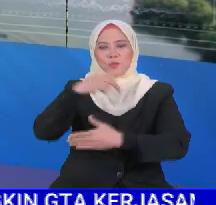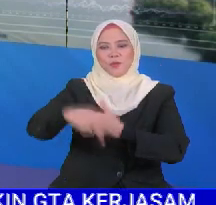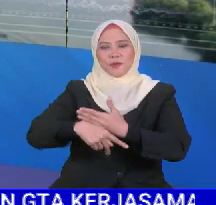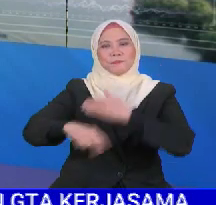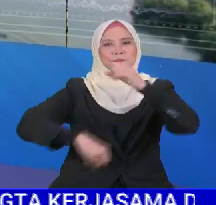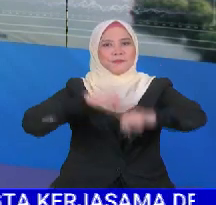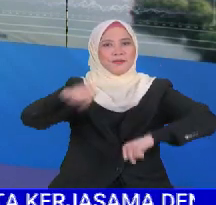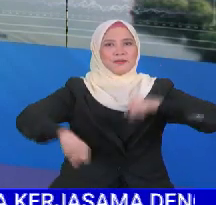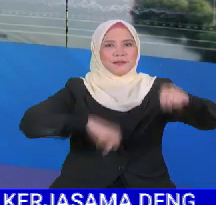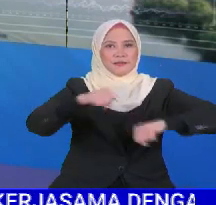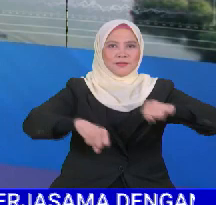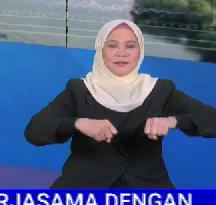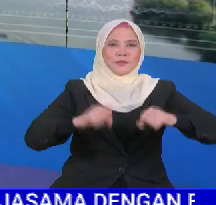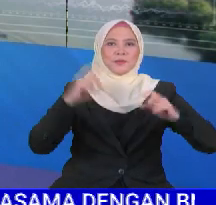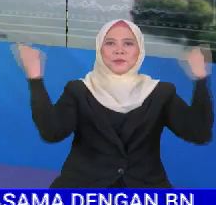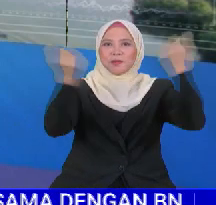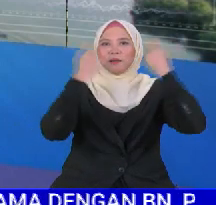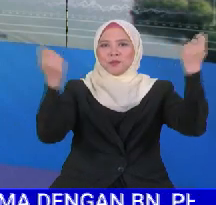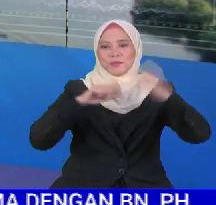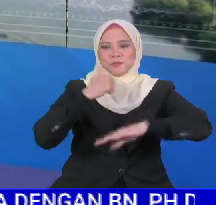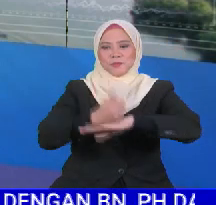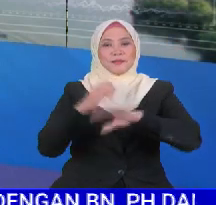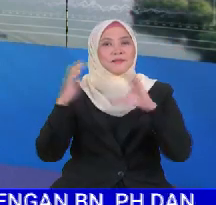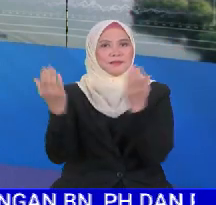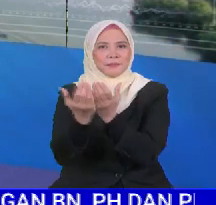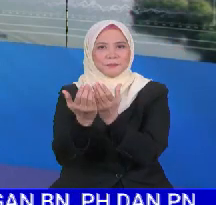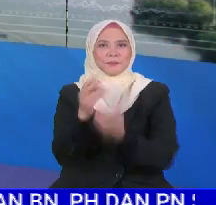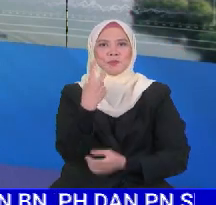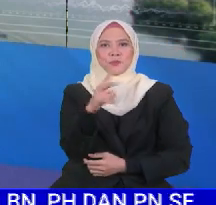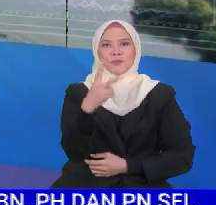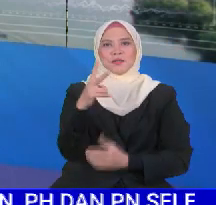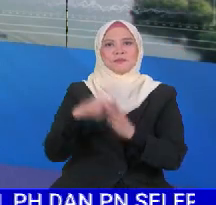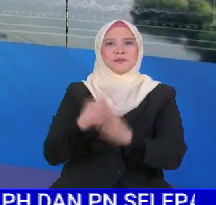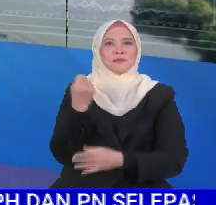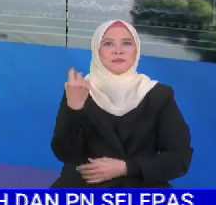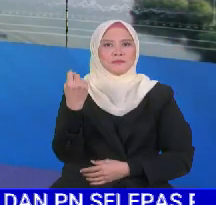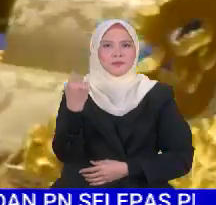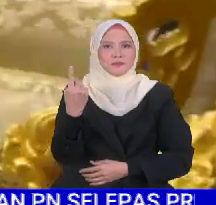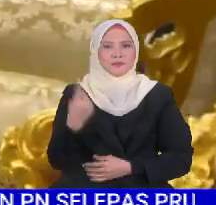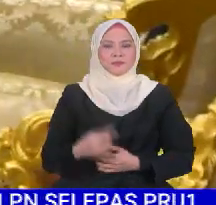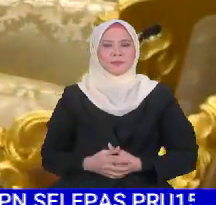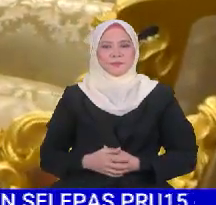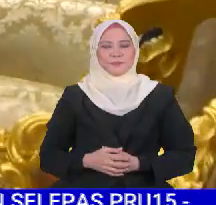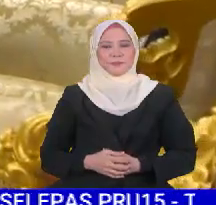kayuhan sempurna ulang tahun pertama penuhan klub tersebut pada 12 November ini